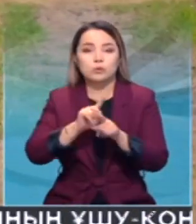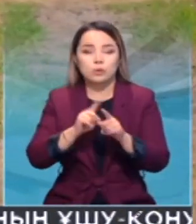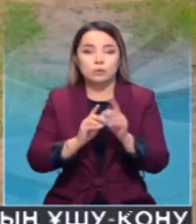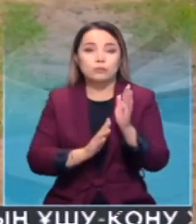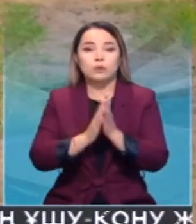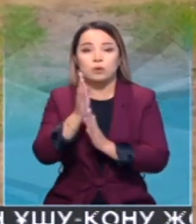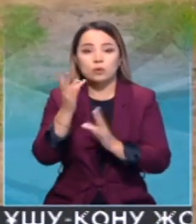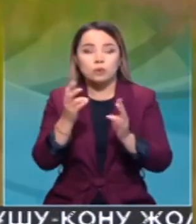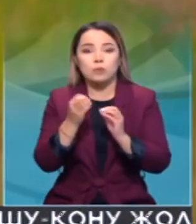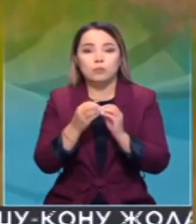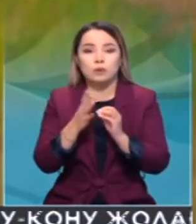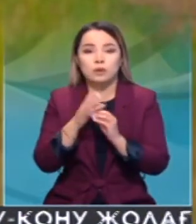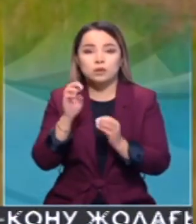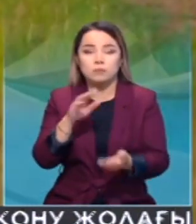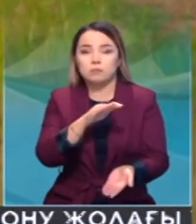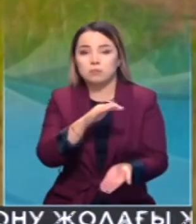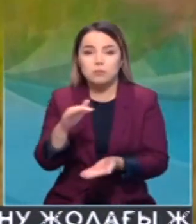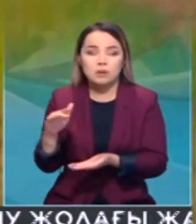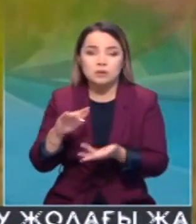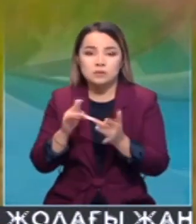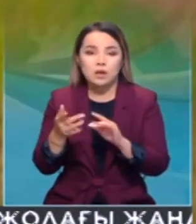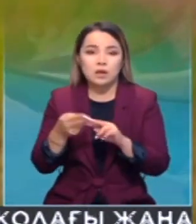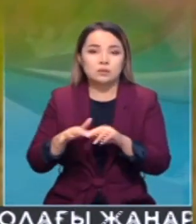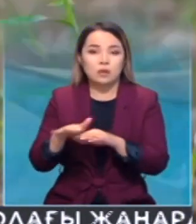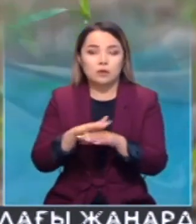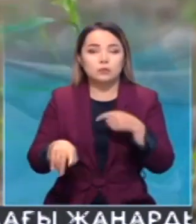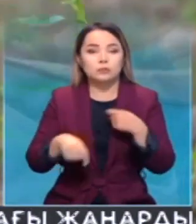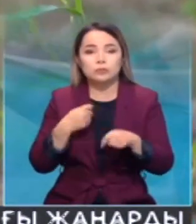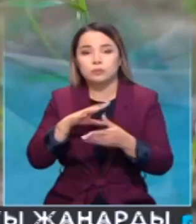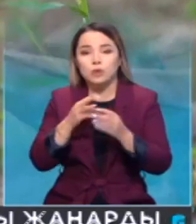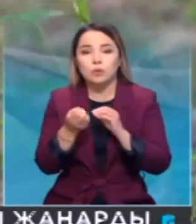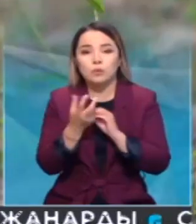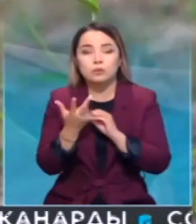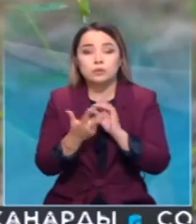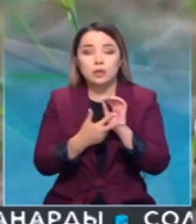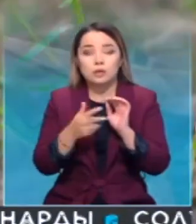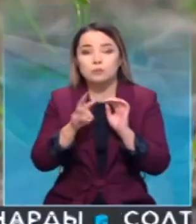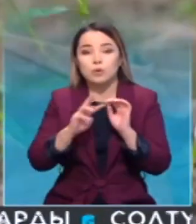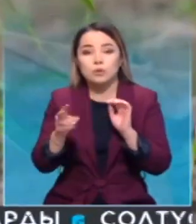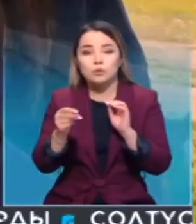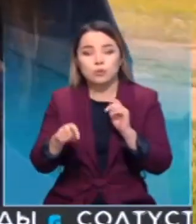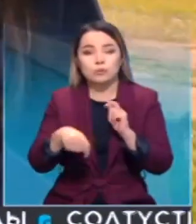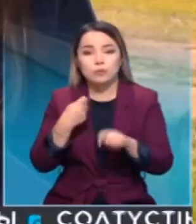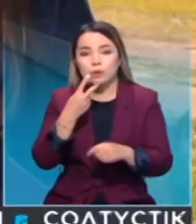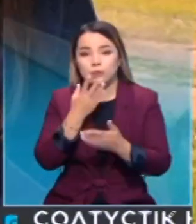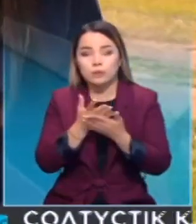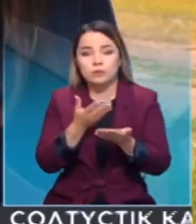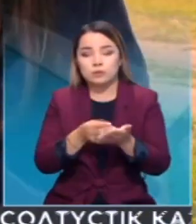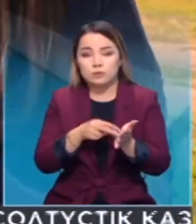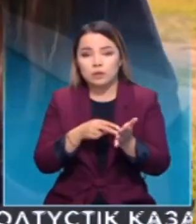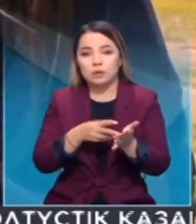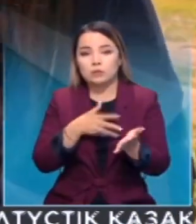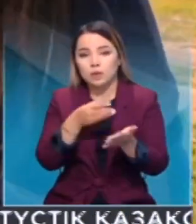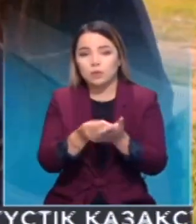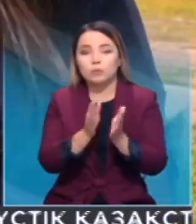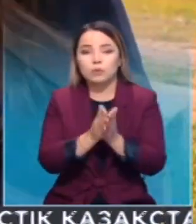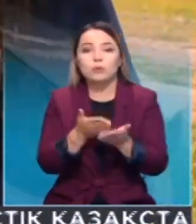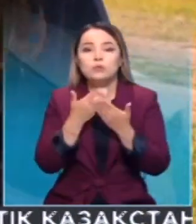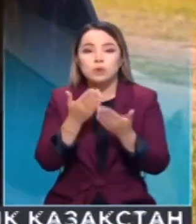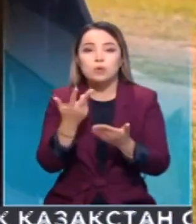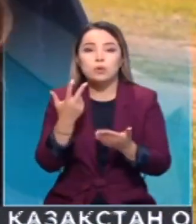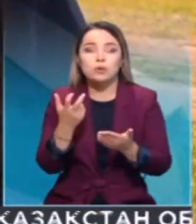шөбі 15 сантиметрден аспай алған. Шығында 18 миллион теңгеге бағалап отыр. Биыл енді 350 гектар